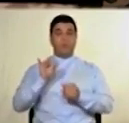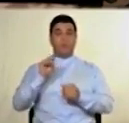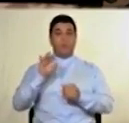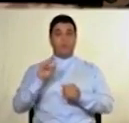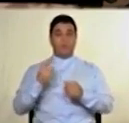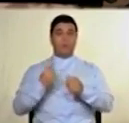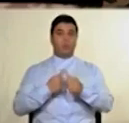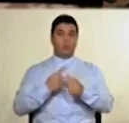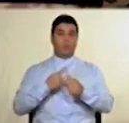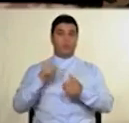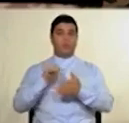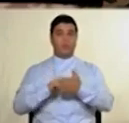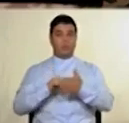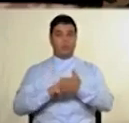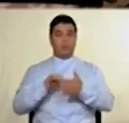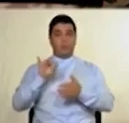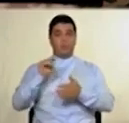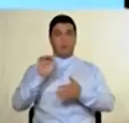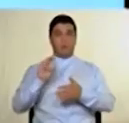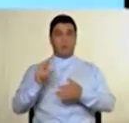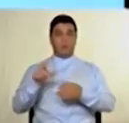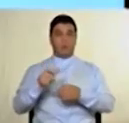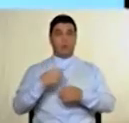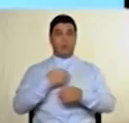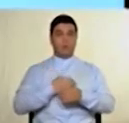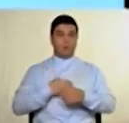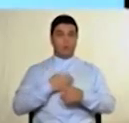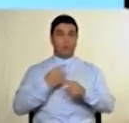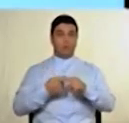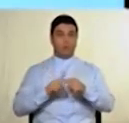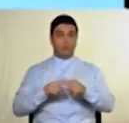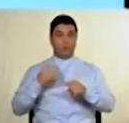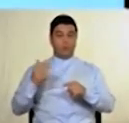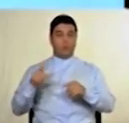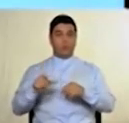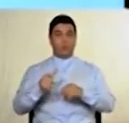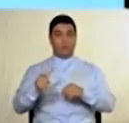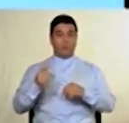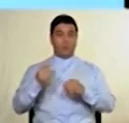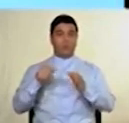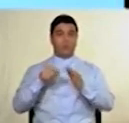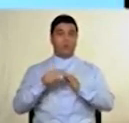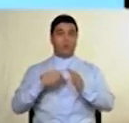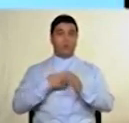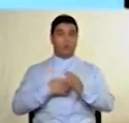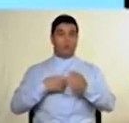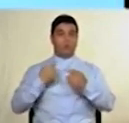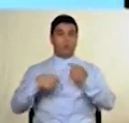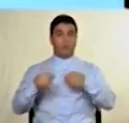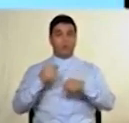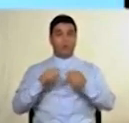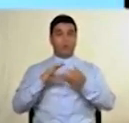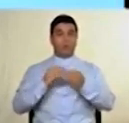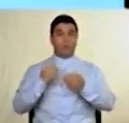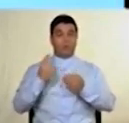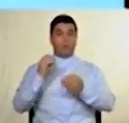deb nomlanishining sababi, ya'ni Ipak yo'li asosan ushbu yo'lda asosiy mahsulotlardan biri